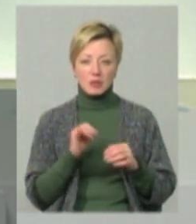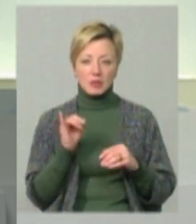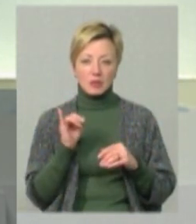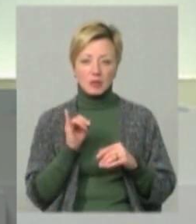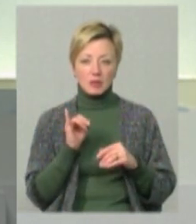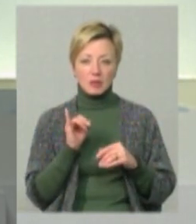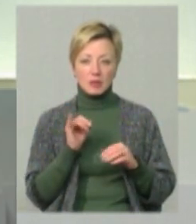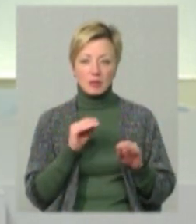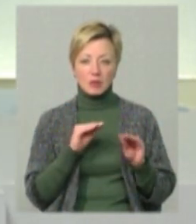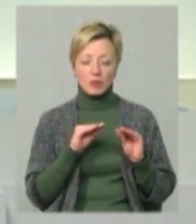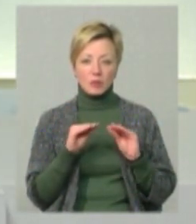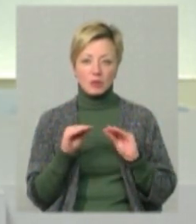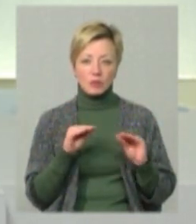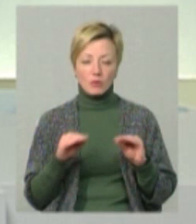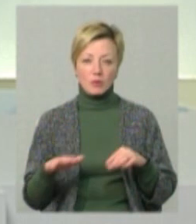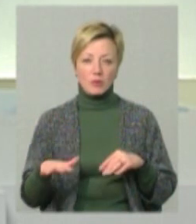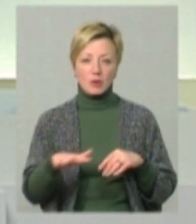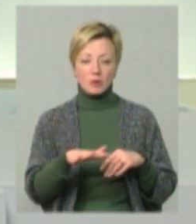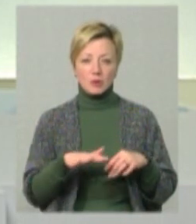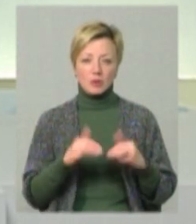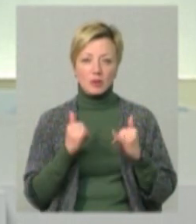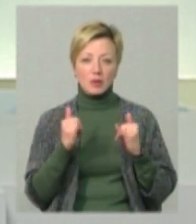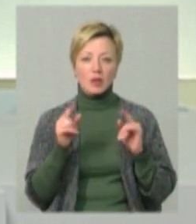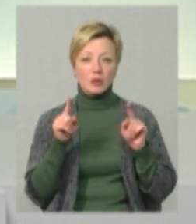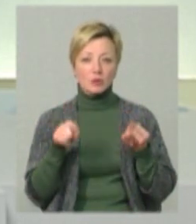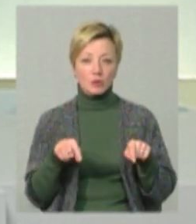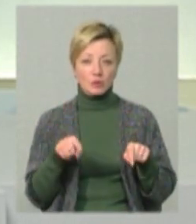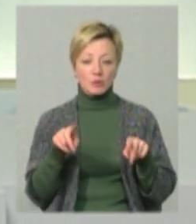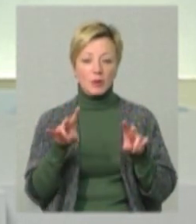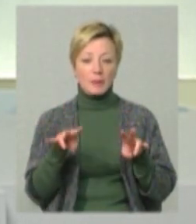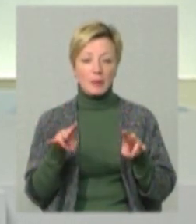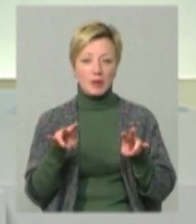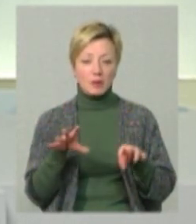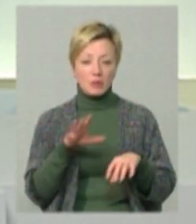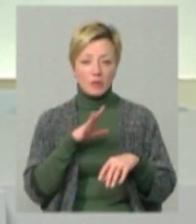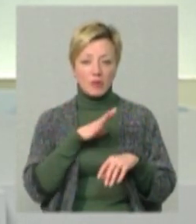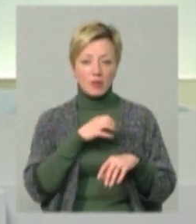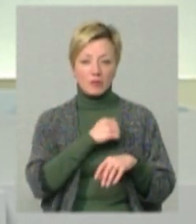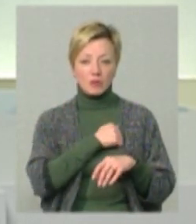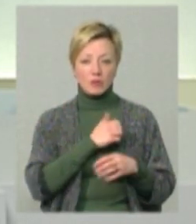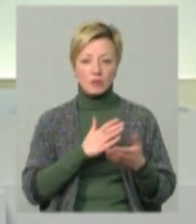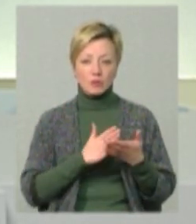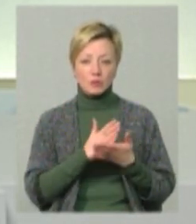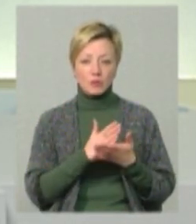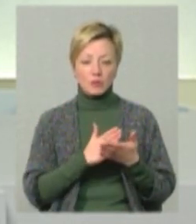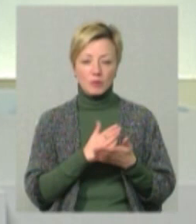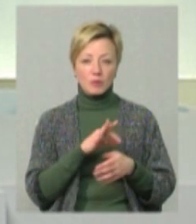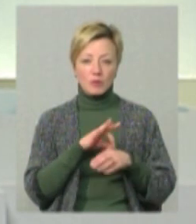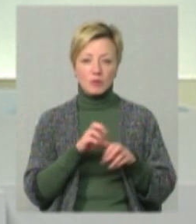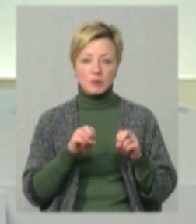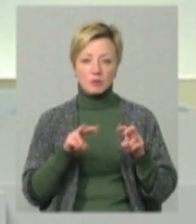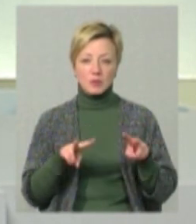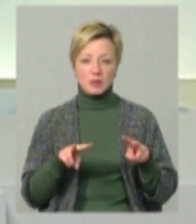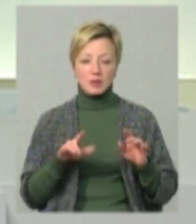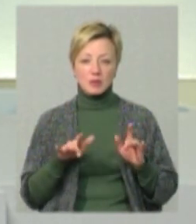і облаштовувати приміщення для того, щоб там перебували військовослужбовці, проводили